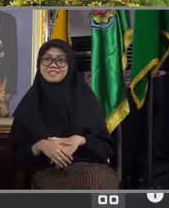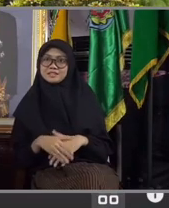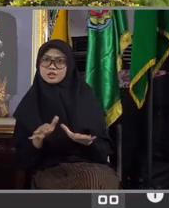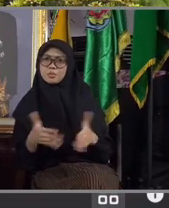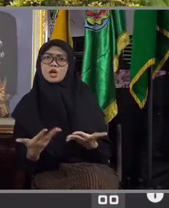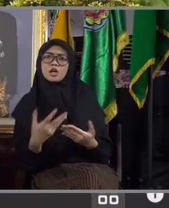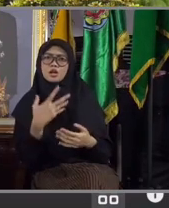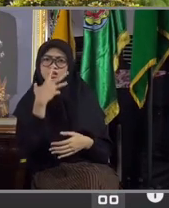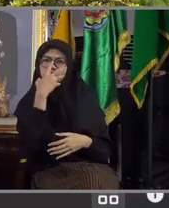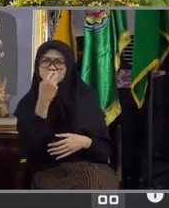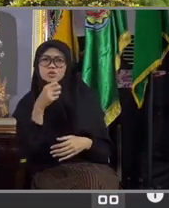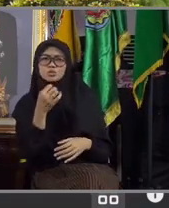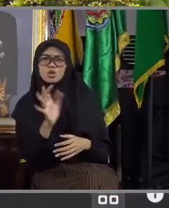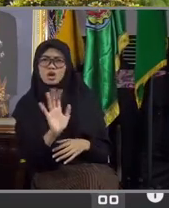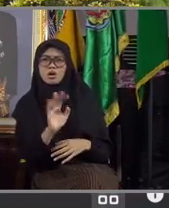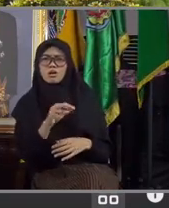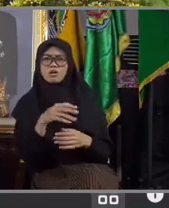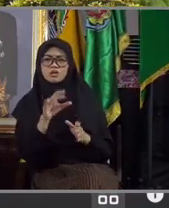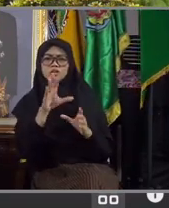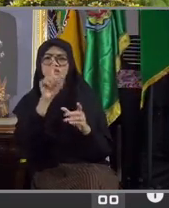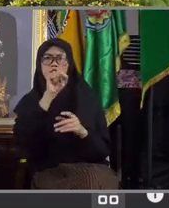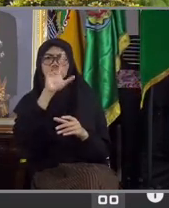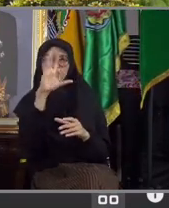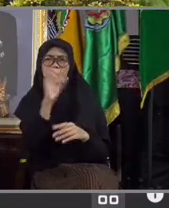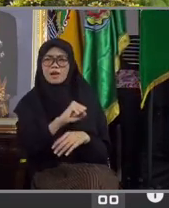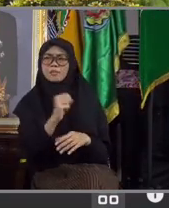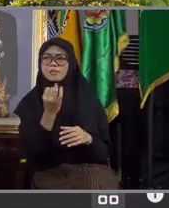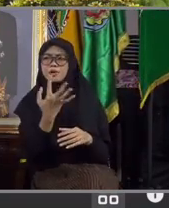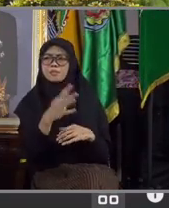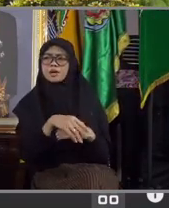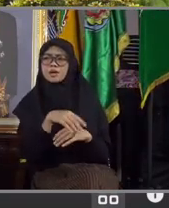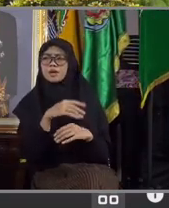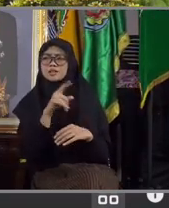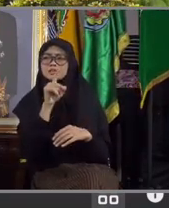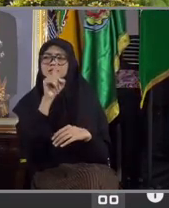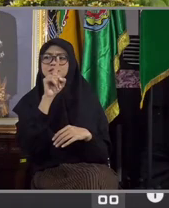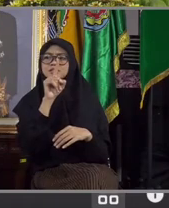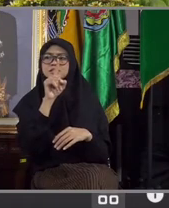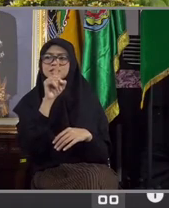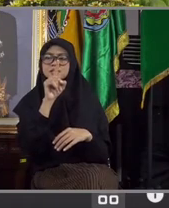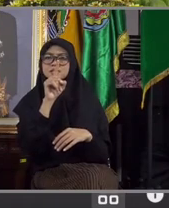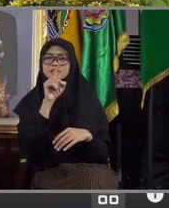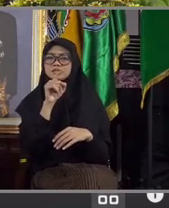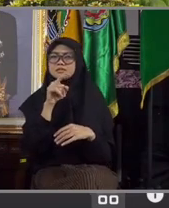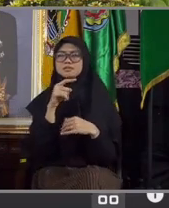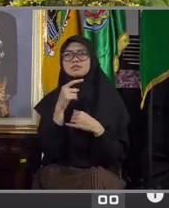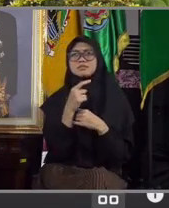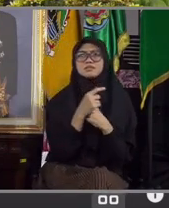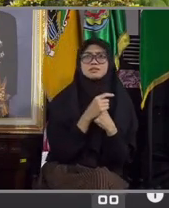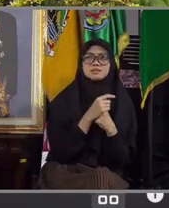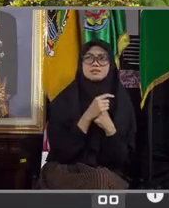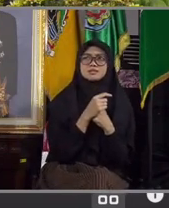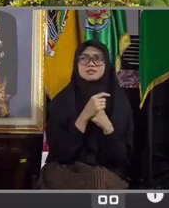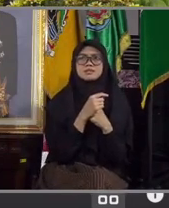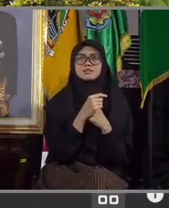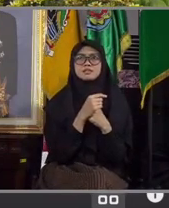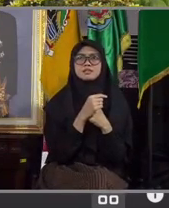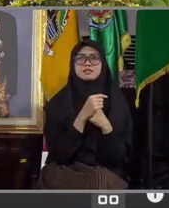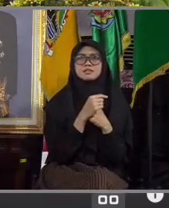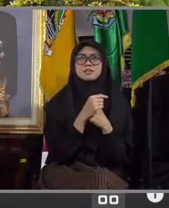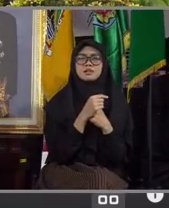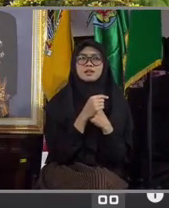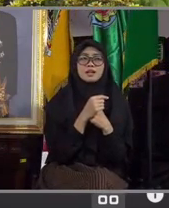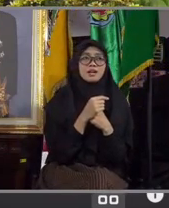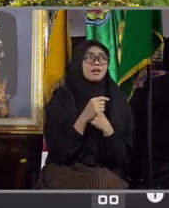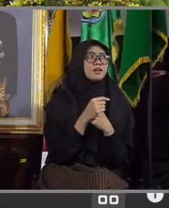Ganjar. Nggih, pinten-pinten sewengi pira? Nggih, perputaran rupiah tiap saben pagelaran 8 juta ngantos 11 juta,